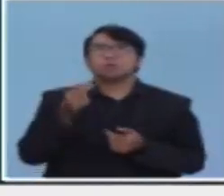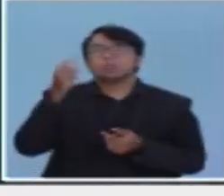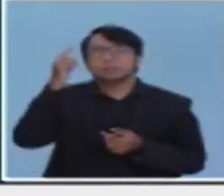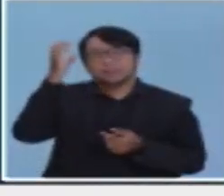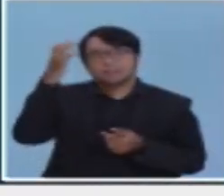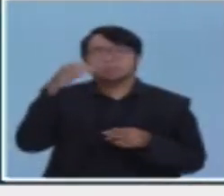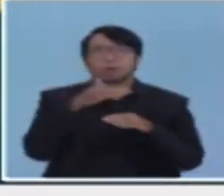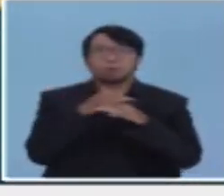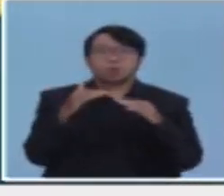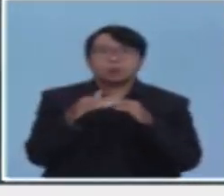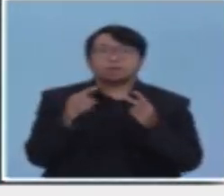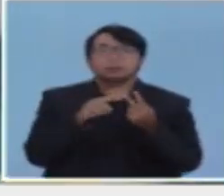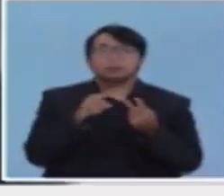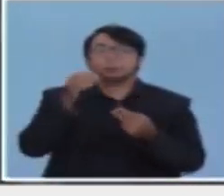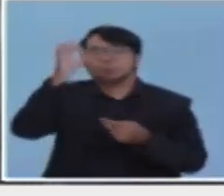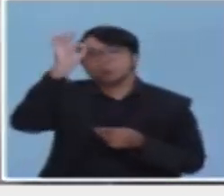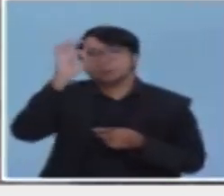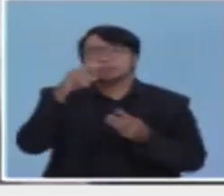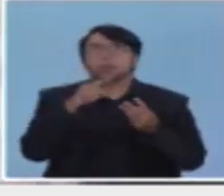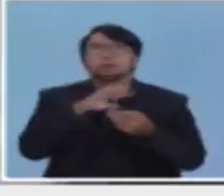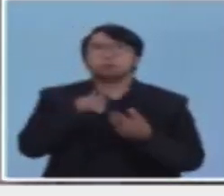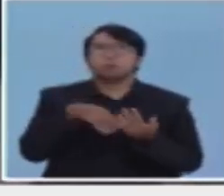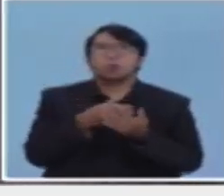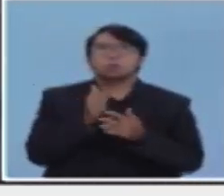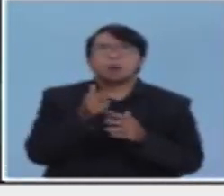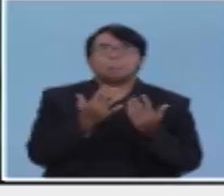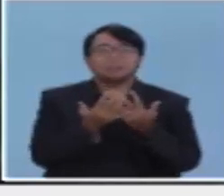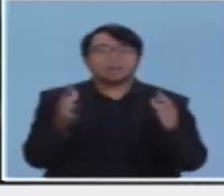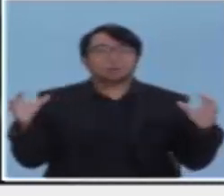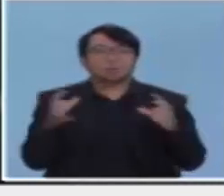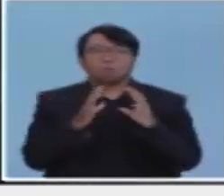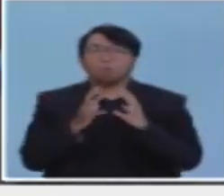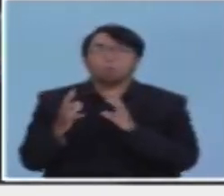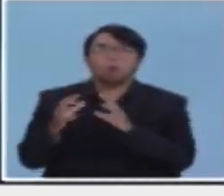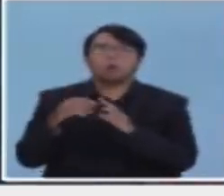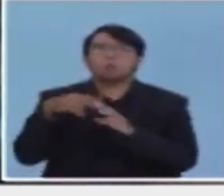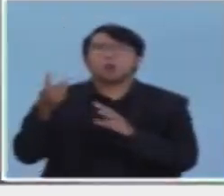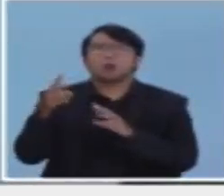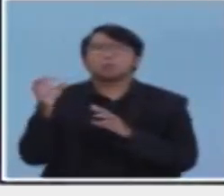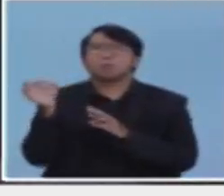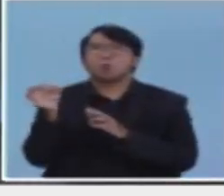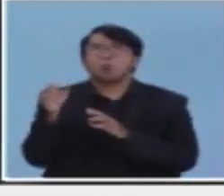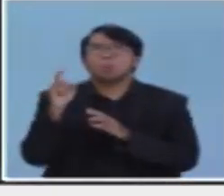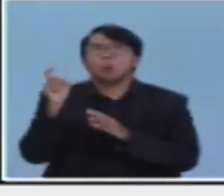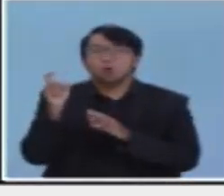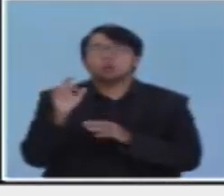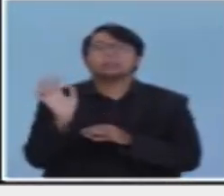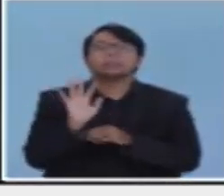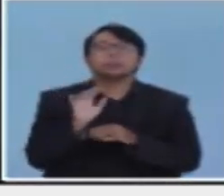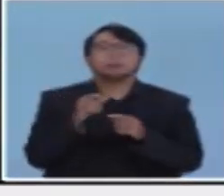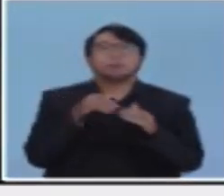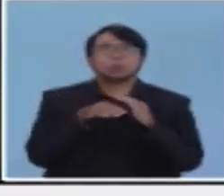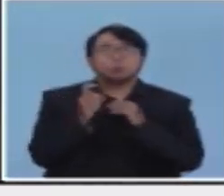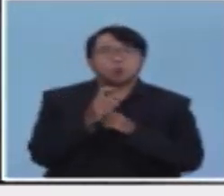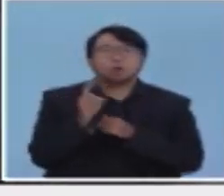teman-teman kepolisian memastikan tidak ada pergerakan keluar masuk Bogor. Artinya keluar tidak boleh, masuk pun tidak boleh. Jadi